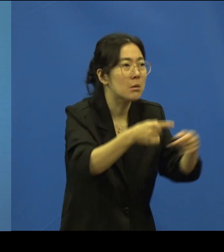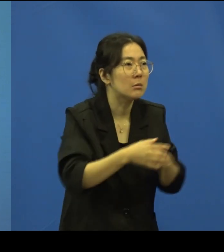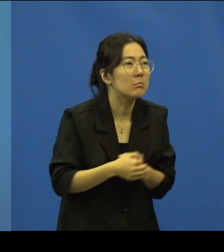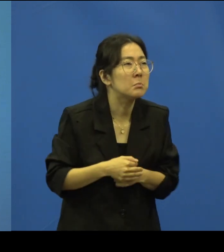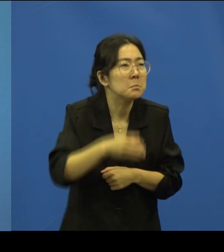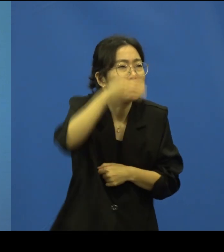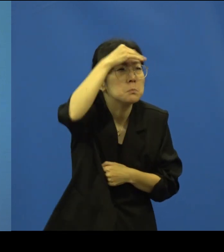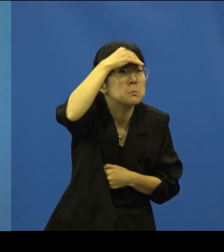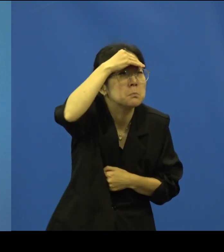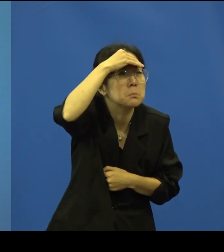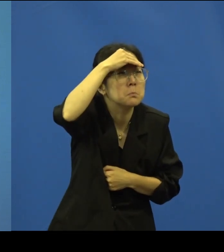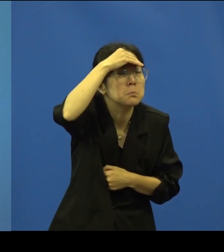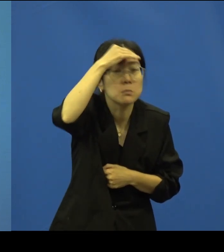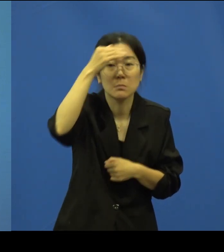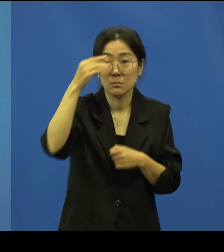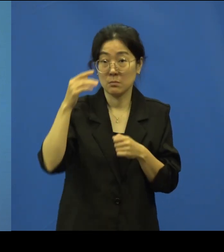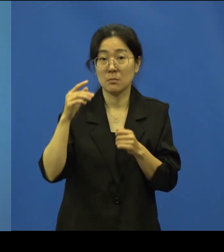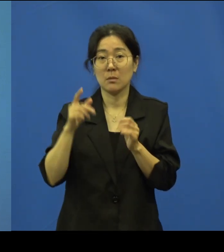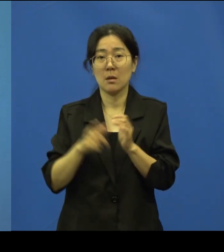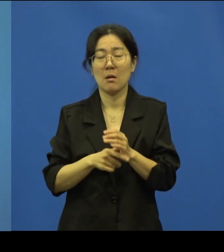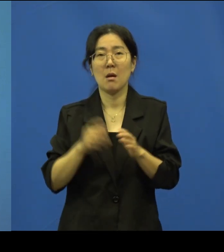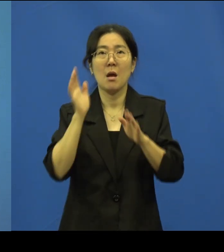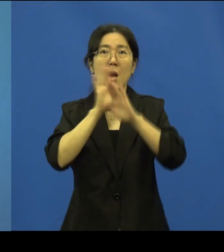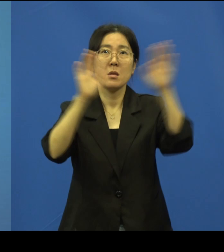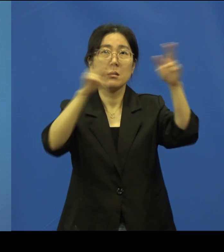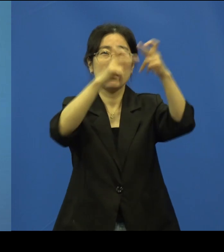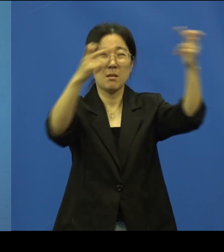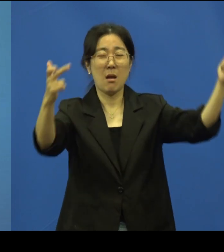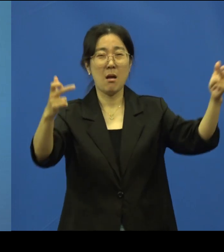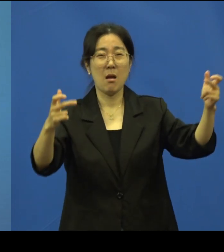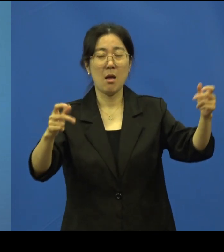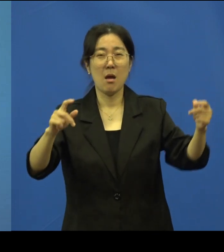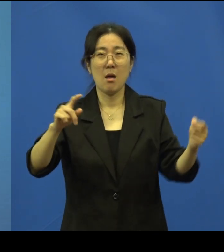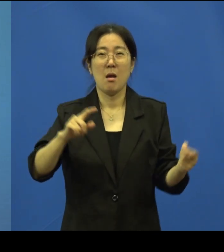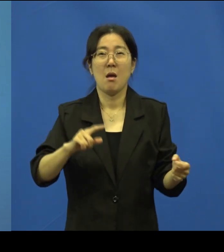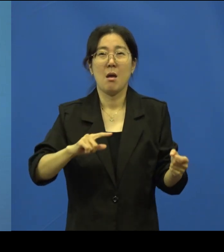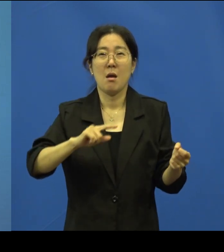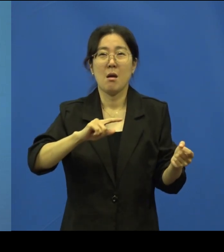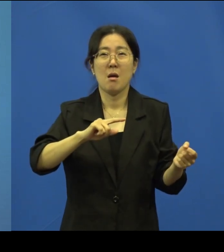그래가지고 갔는데 그 한월산 기도원에 그 당시에 부흥기니까